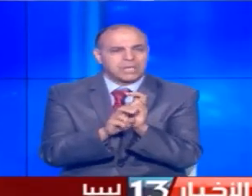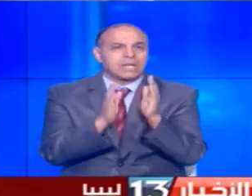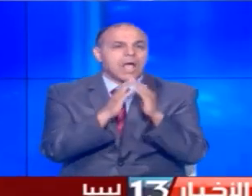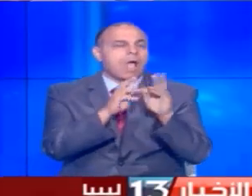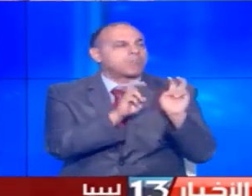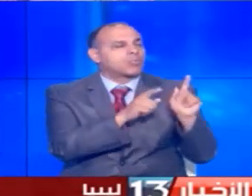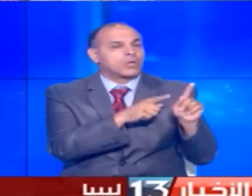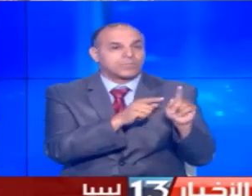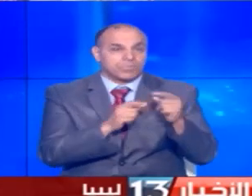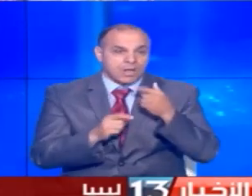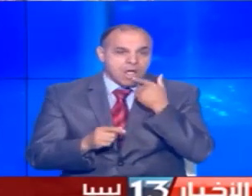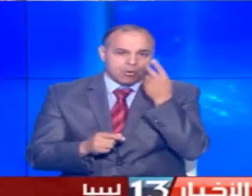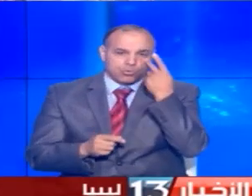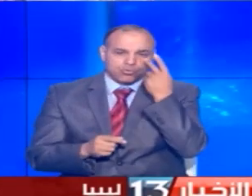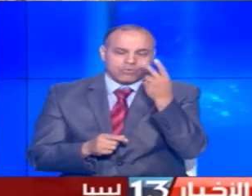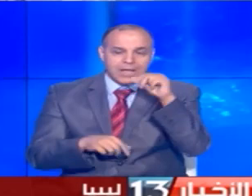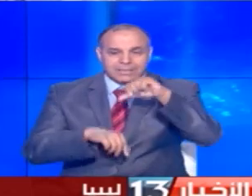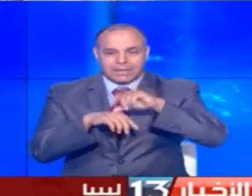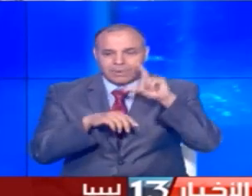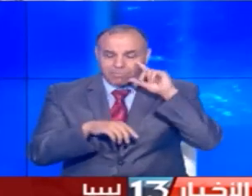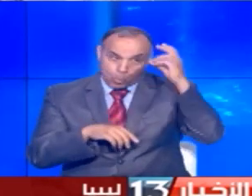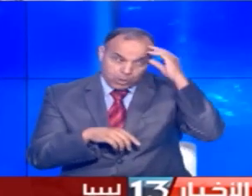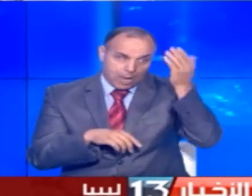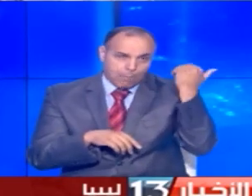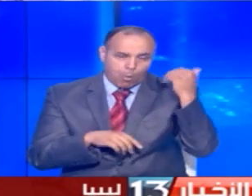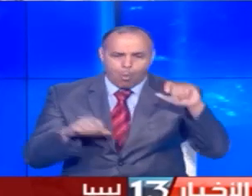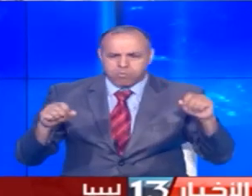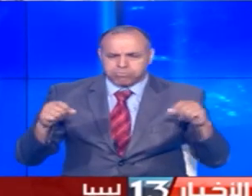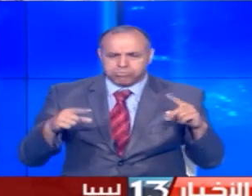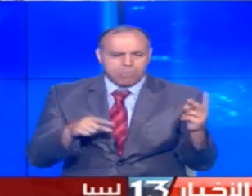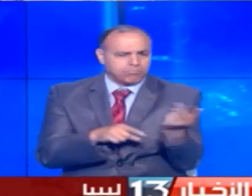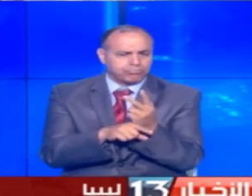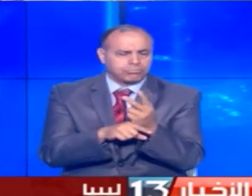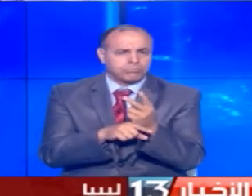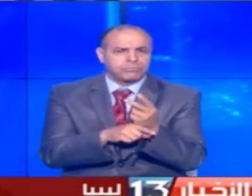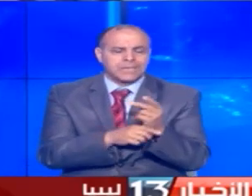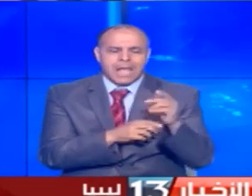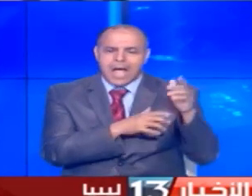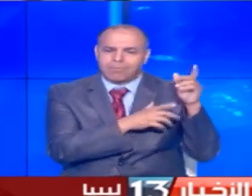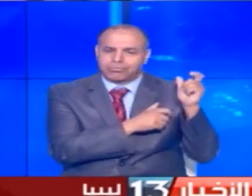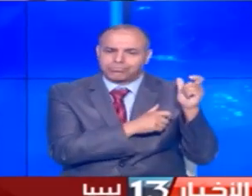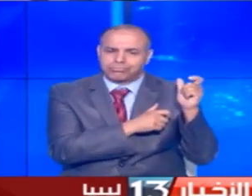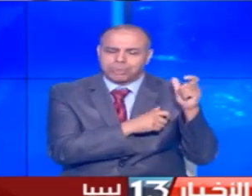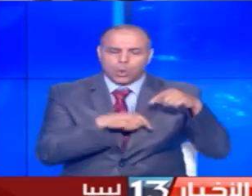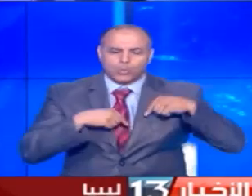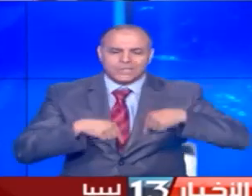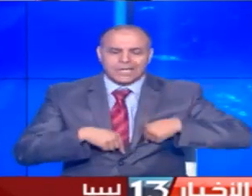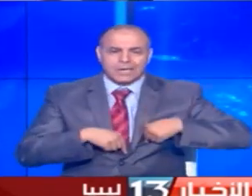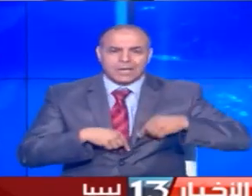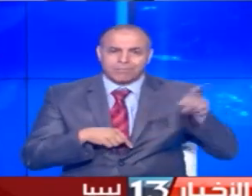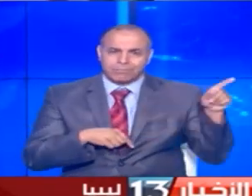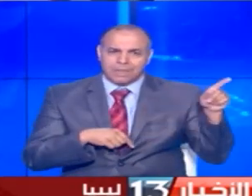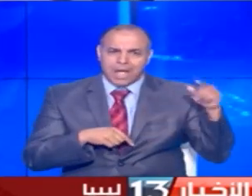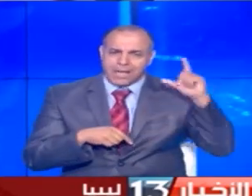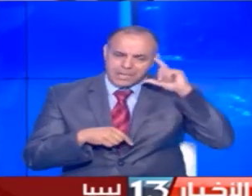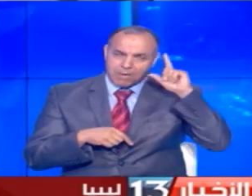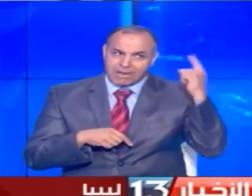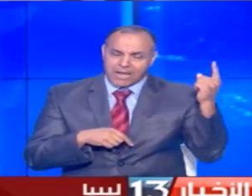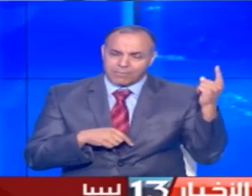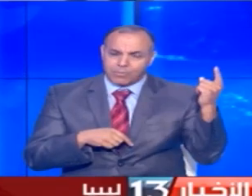البنايات. وشهدت طرابلس في أوت الماضي معارك عنيفة بين قوة تابعة لحكومة الوفاق المعترف بها